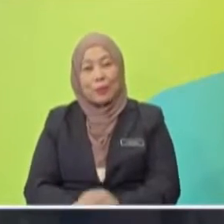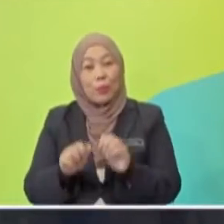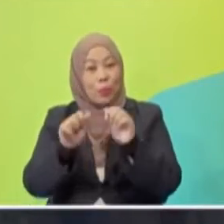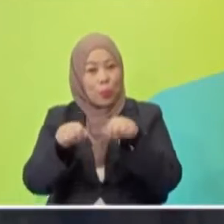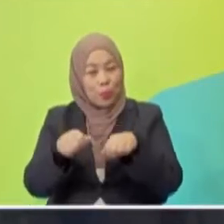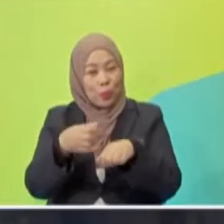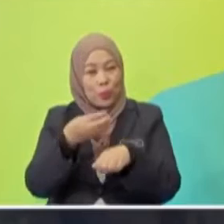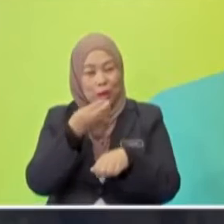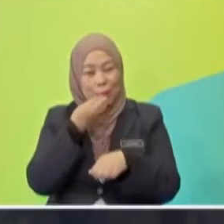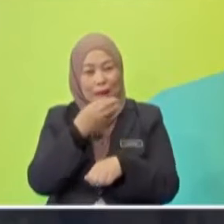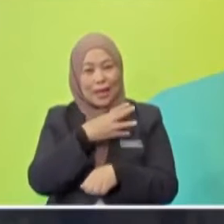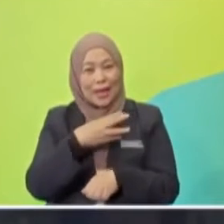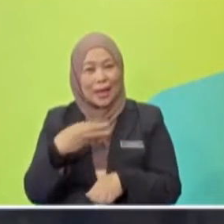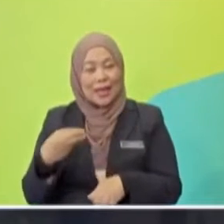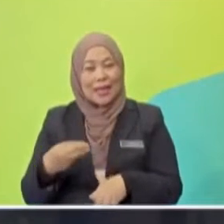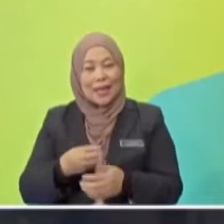dan minum